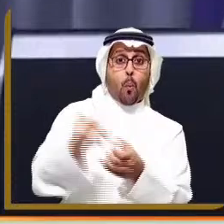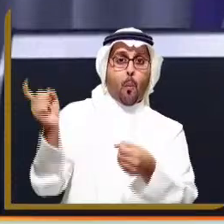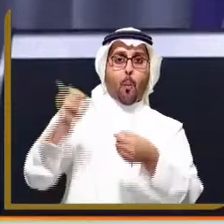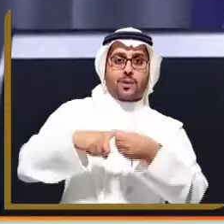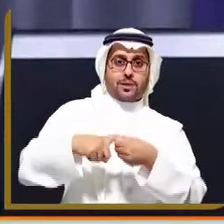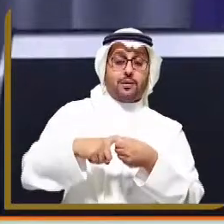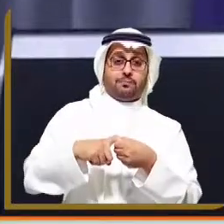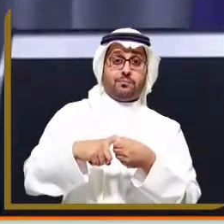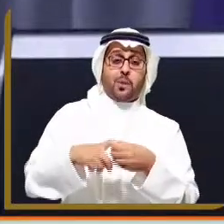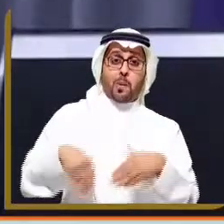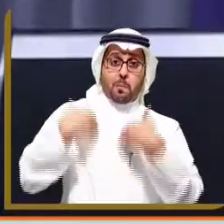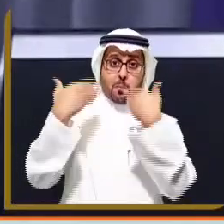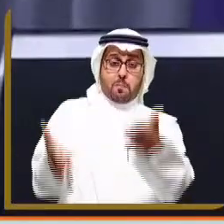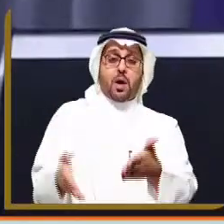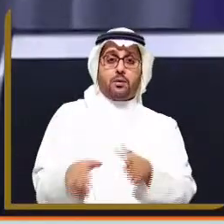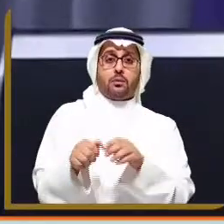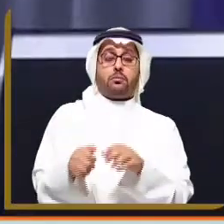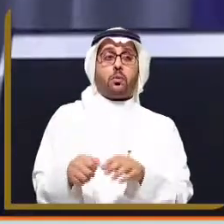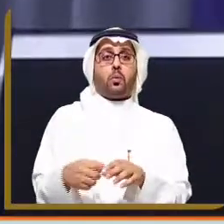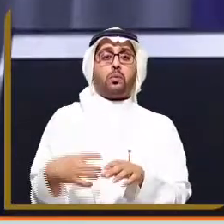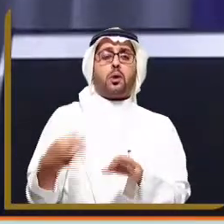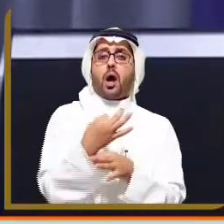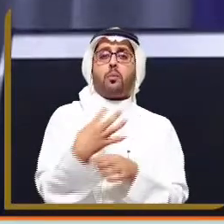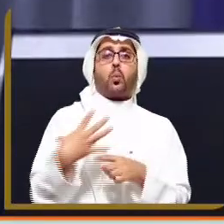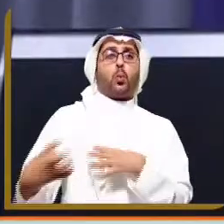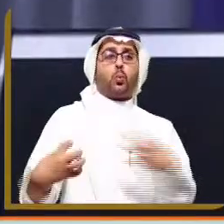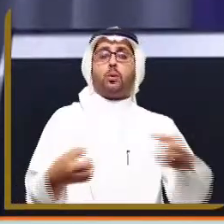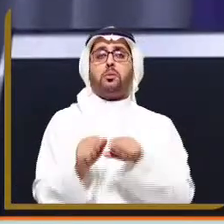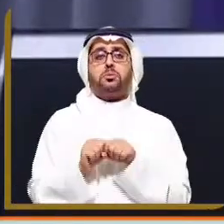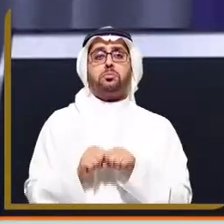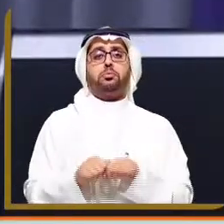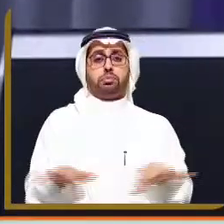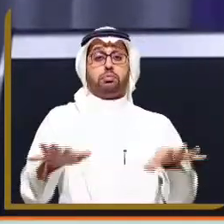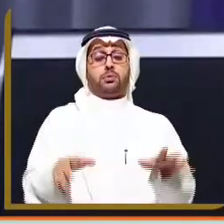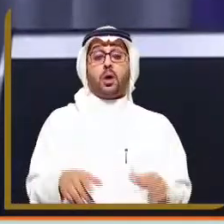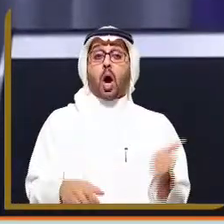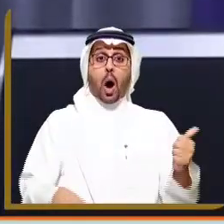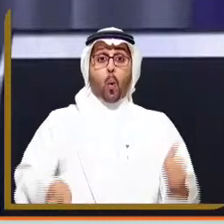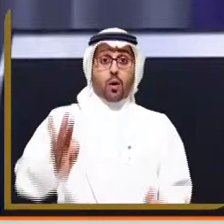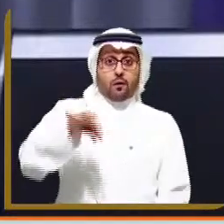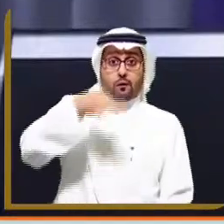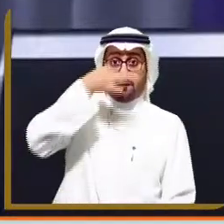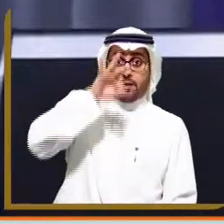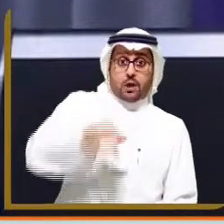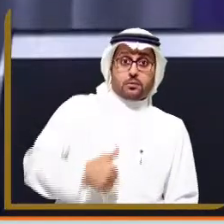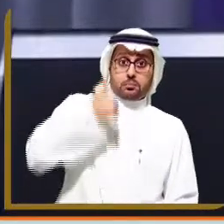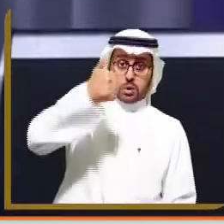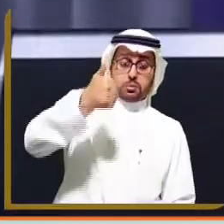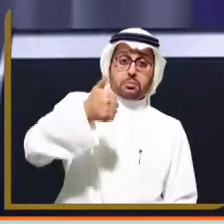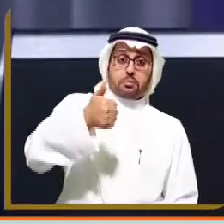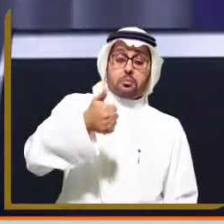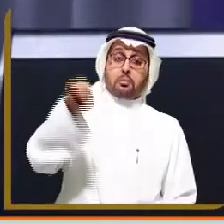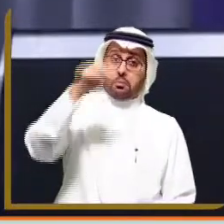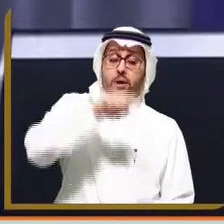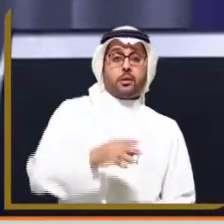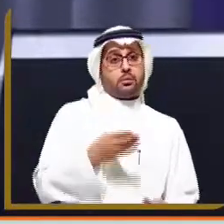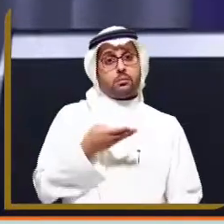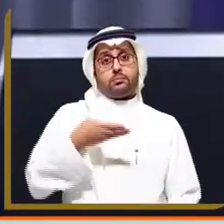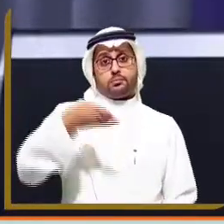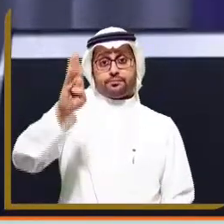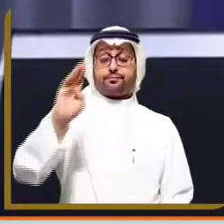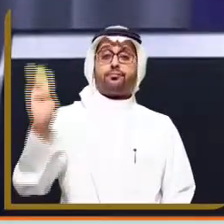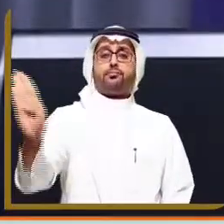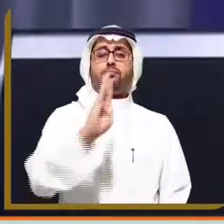من أحد فنادق الحجر الصحي بعد أن أجرى فحصا أشار إلى خلوه من الفيروس، فيما تشتبه السلطات